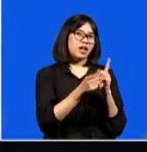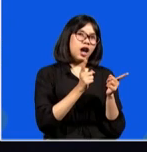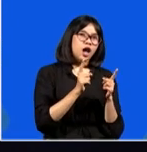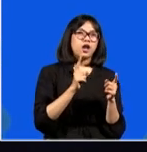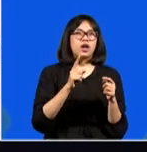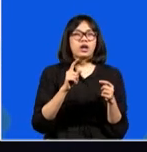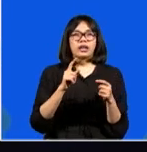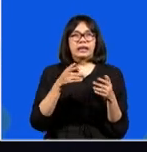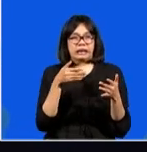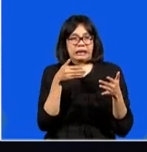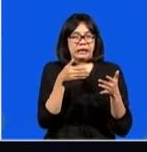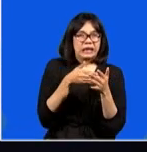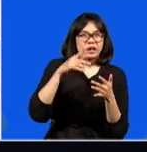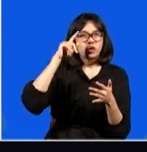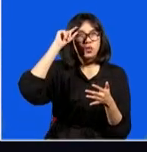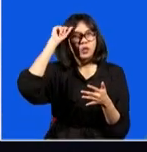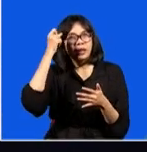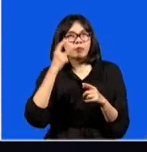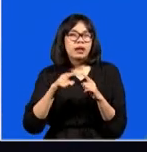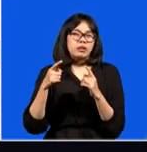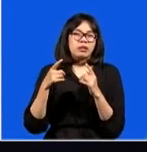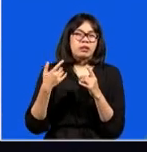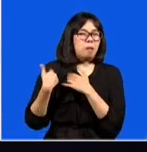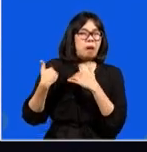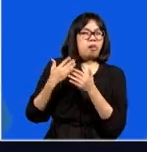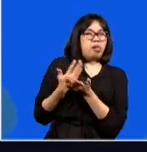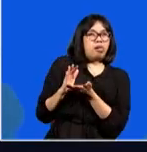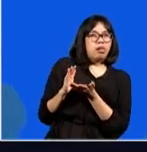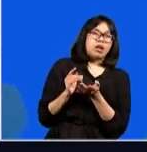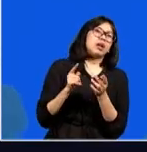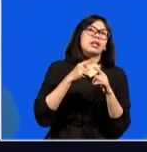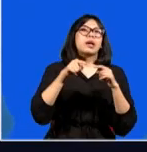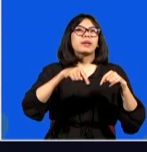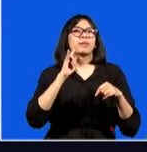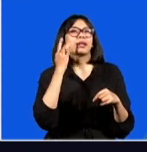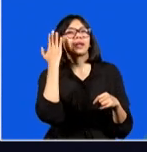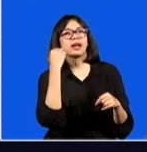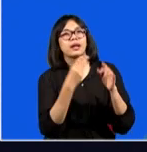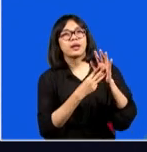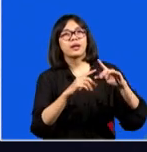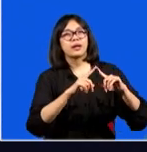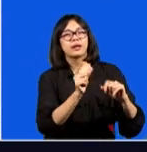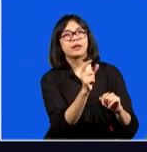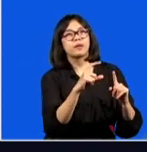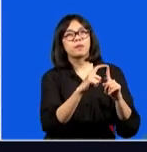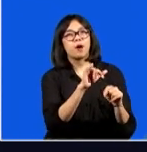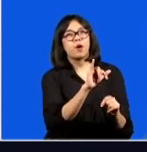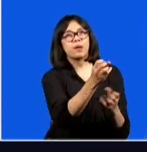jadi harus di tengah-tengah tuh sama Tapi kenapa harus menyenangkan persis seperti yang tidak mau dibilang tadi